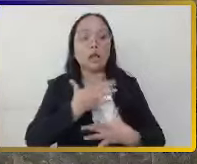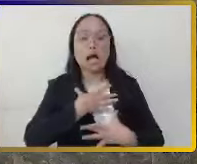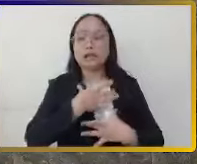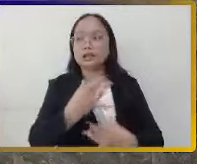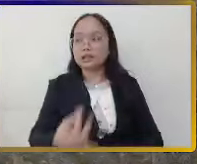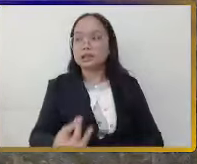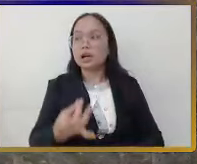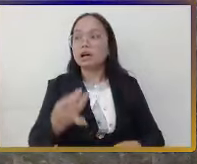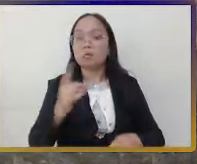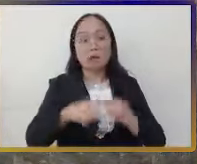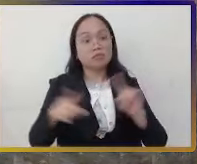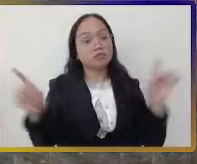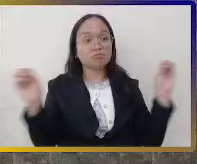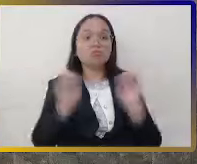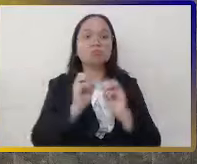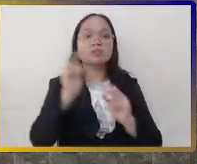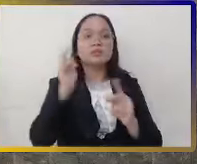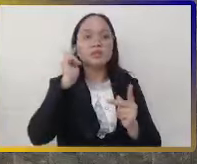a purpose.